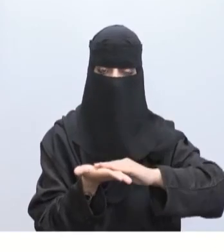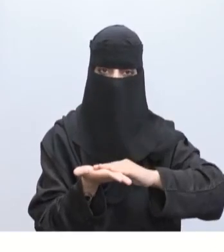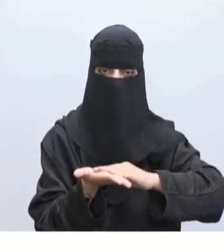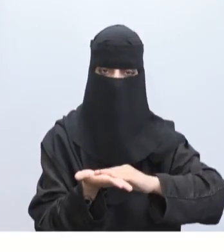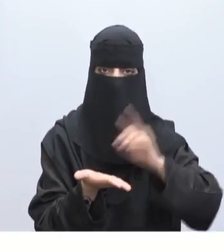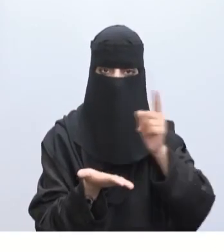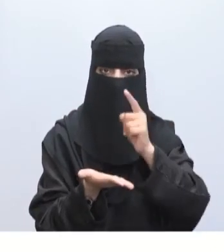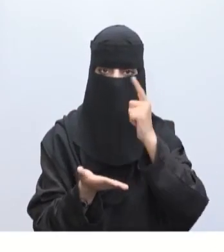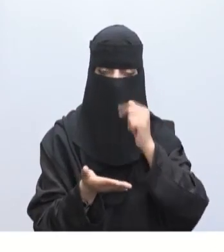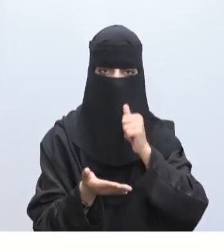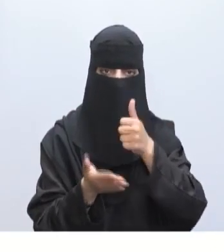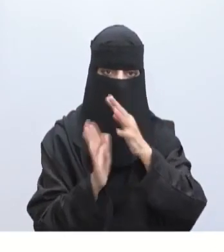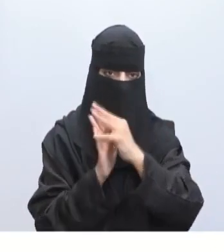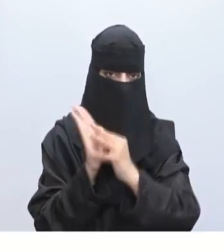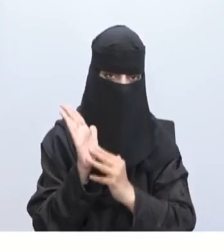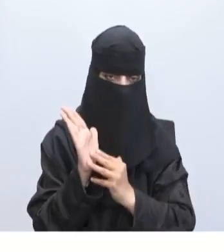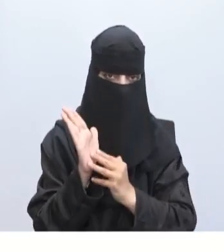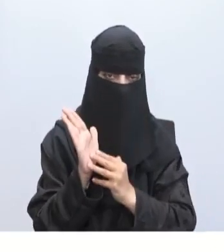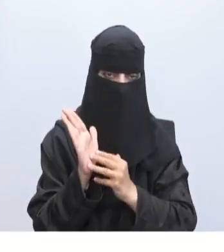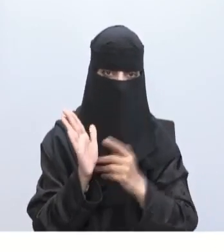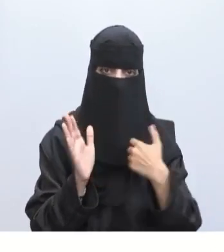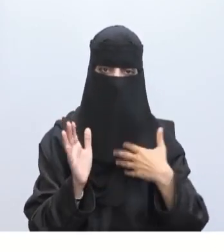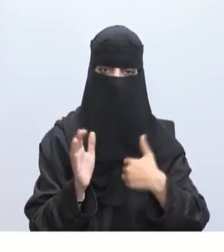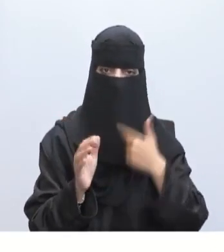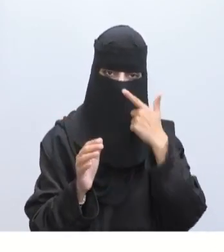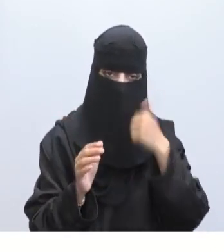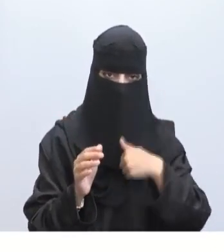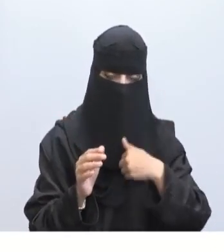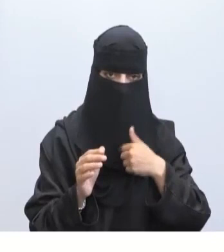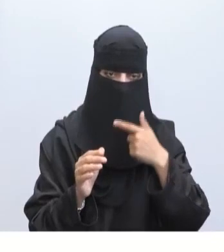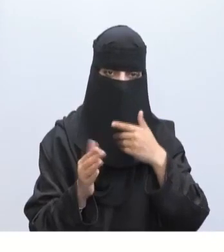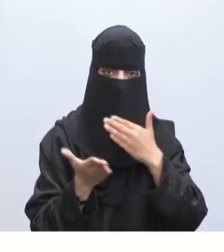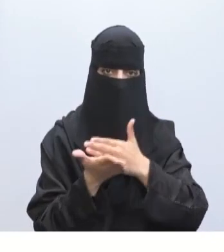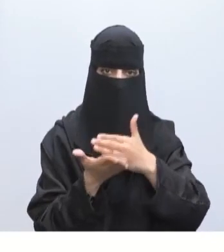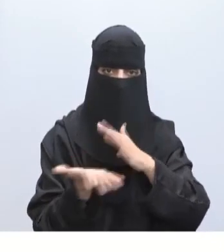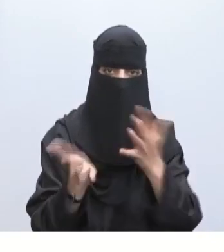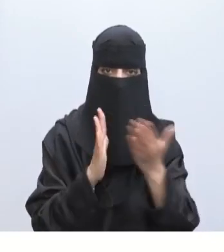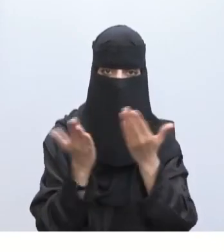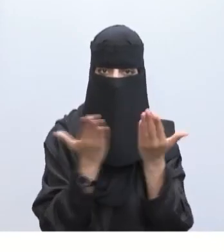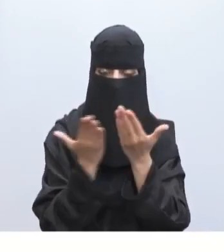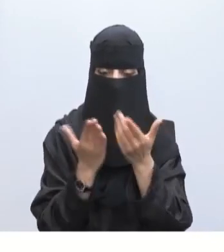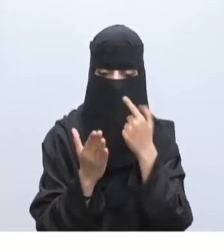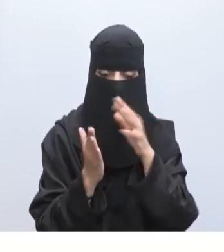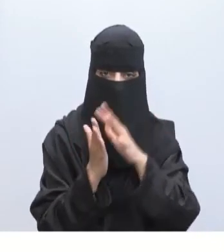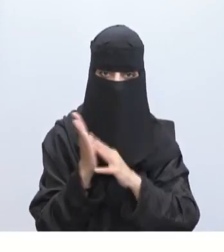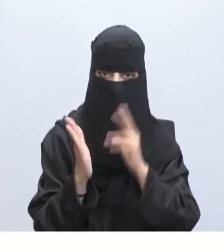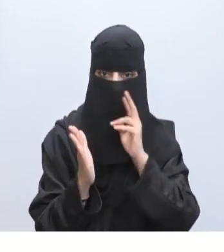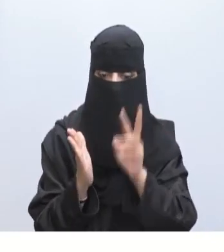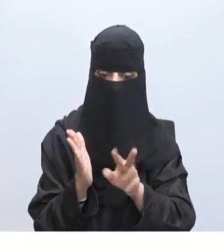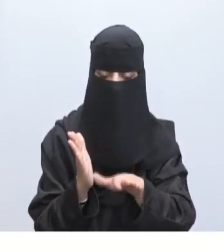بخطاب يعبر فيه عن شجاعته من خلال ابيات ذكرها وهي